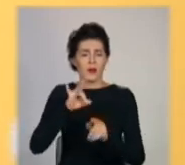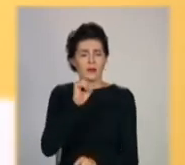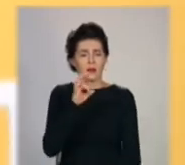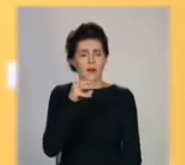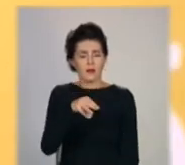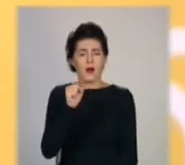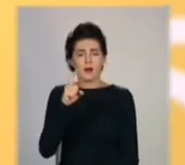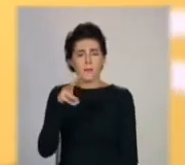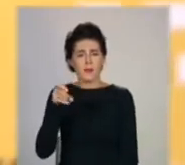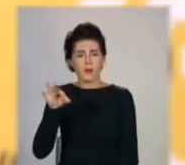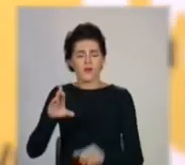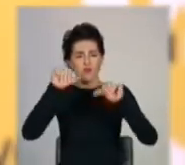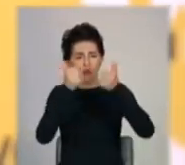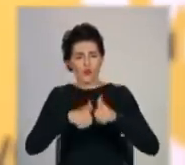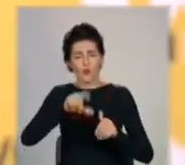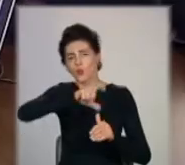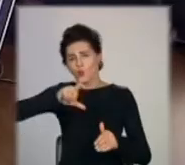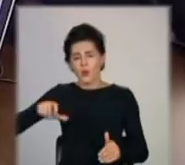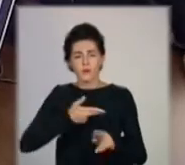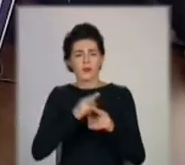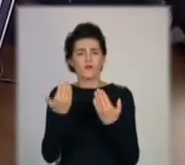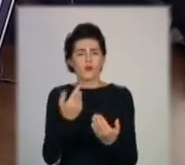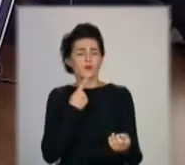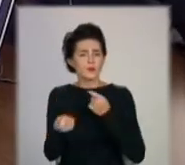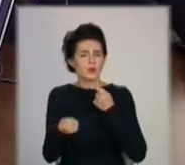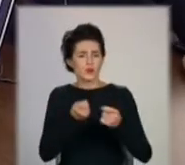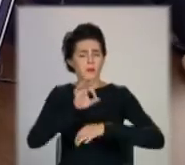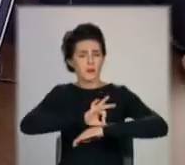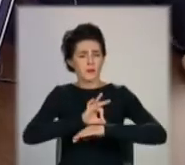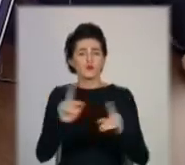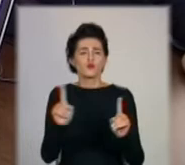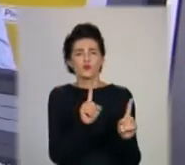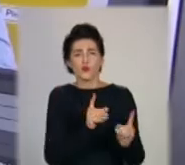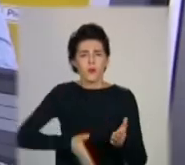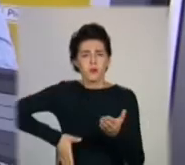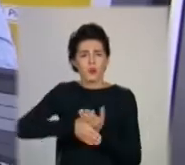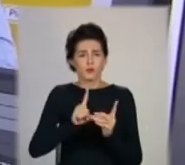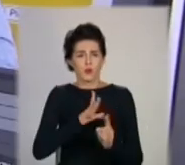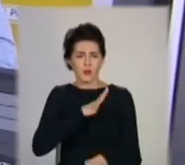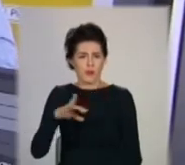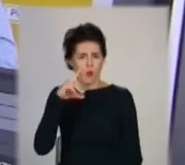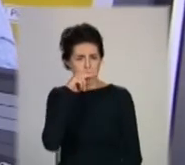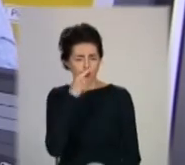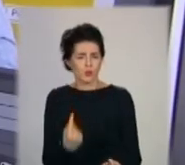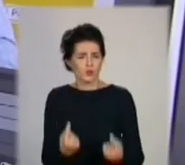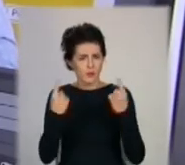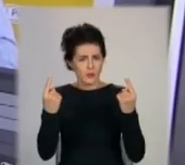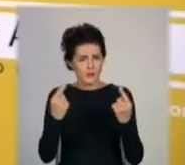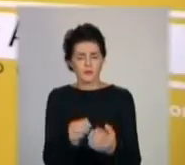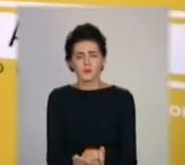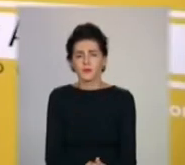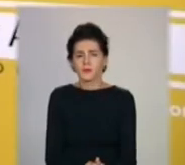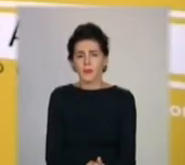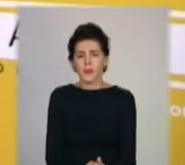задля інформування людей під час небезпечної хвороби, що допоможе уникнути фатальних помилок. Життя людини –